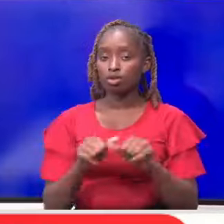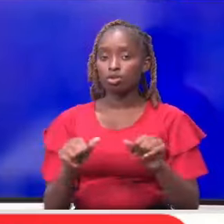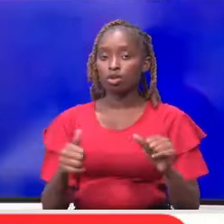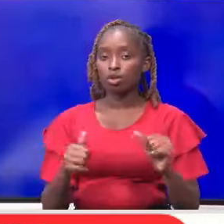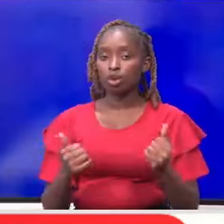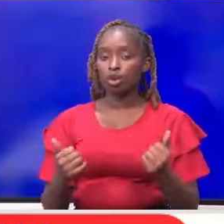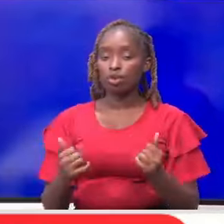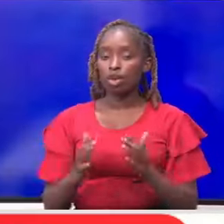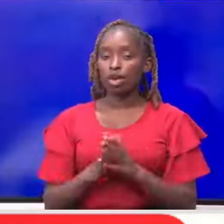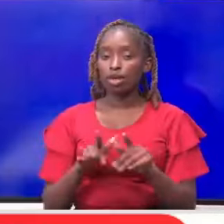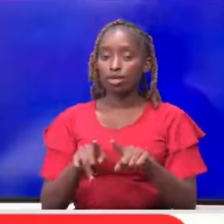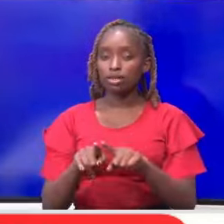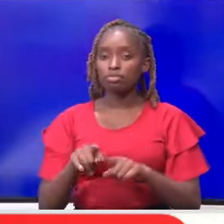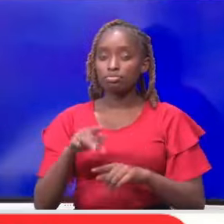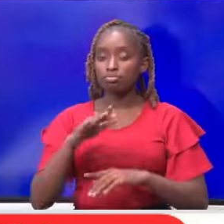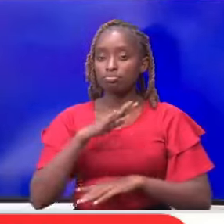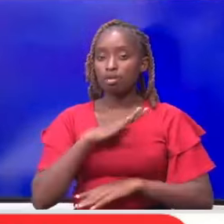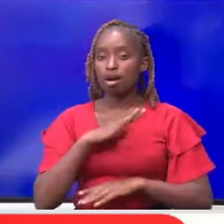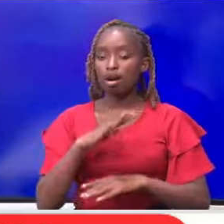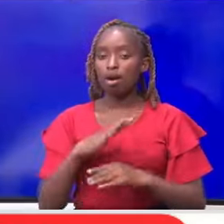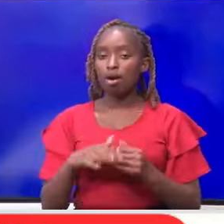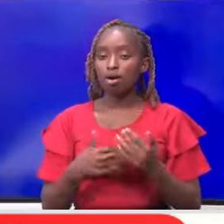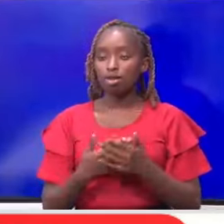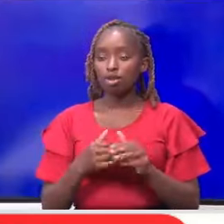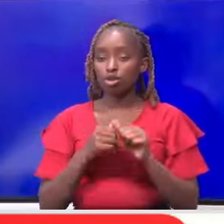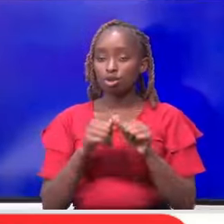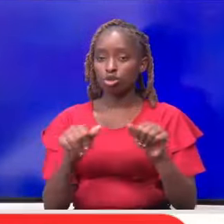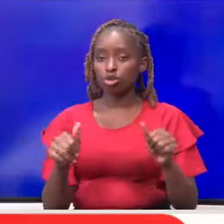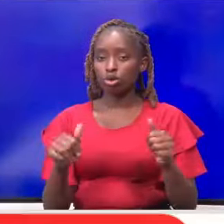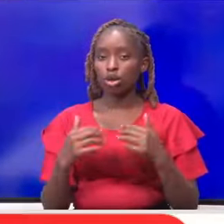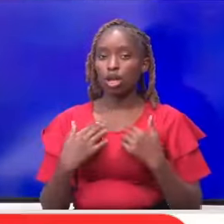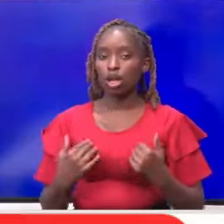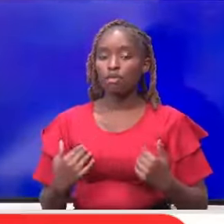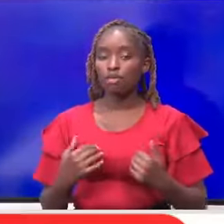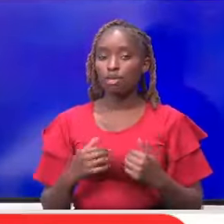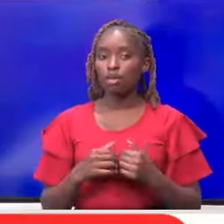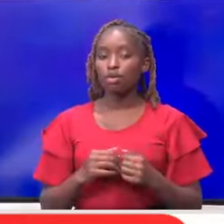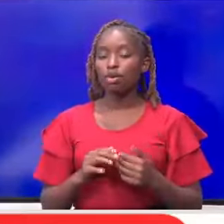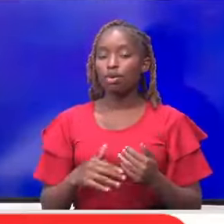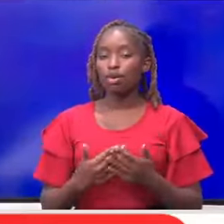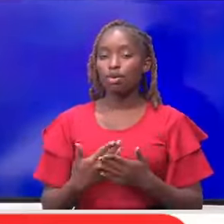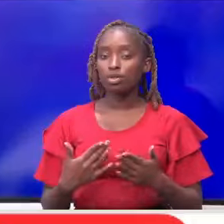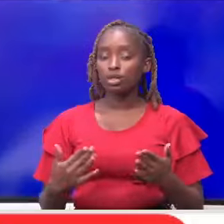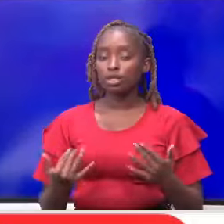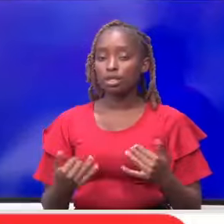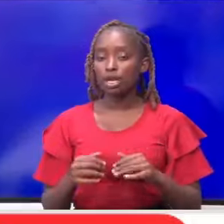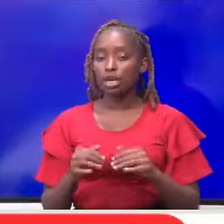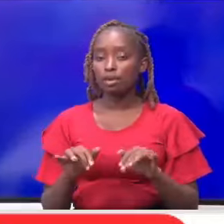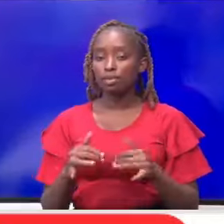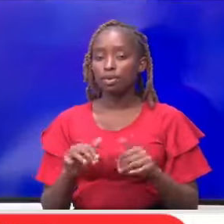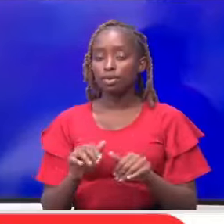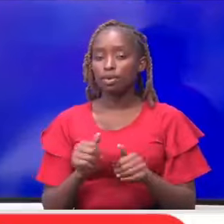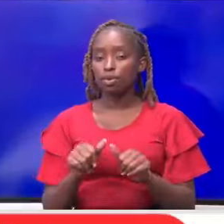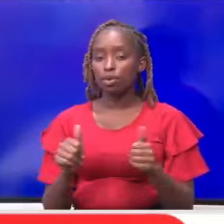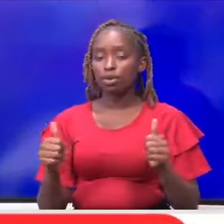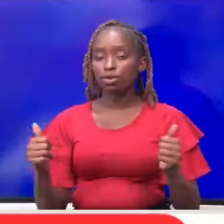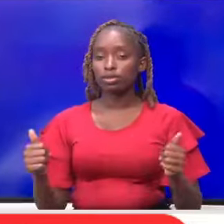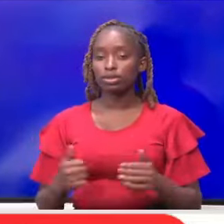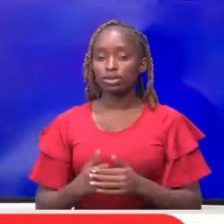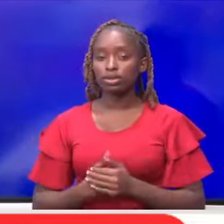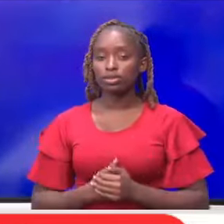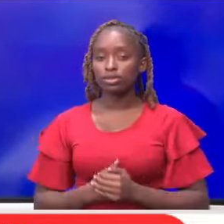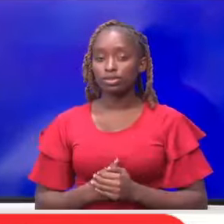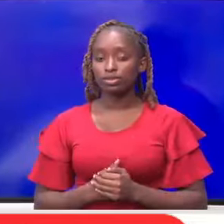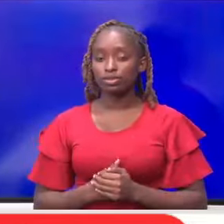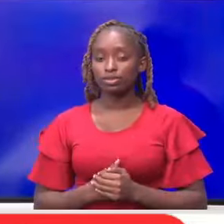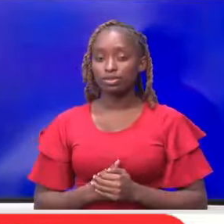na istoshe amekuwa hapa kwa miaka yote imekuwa ni yeye peke yake. Kwa hivyo imekuwa game ngumu kabisa. Siri